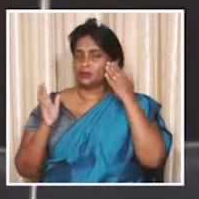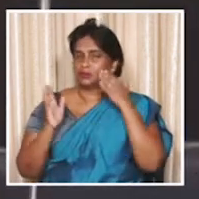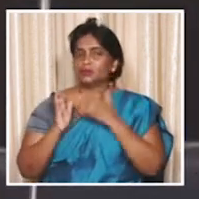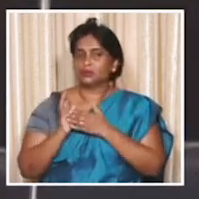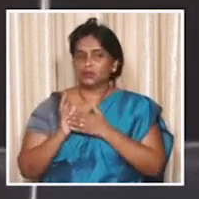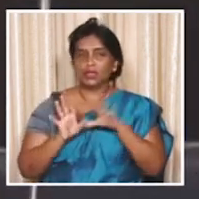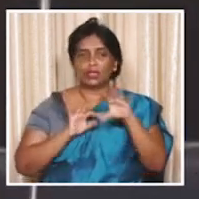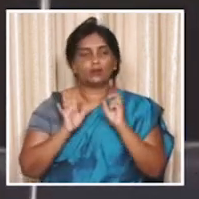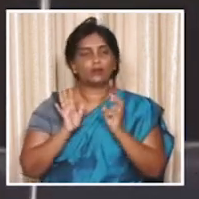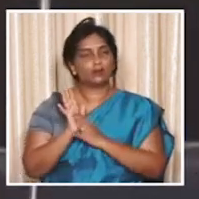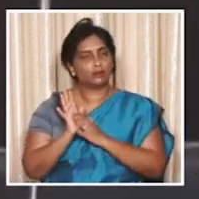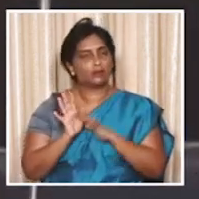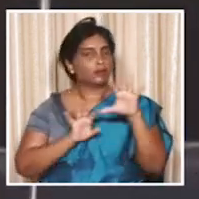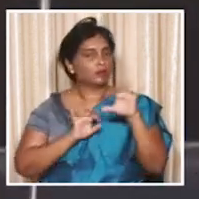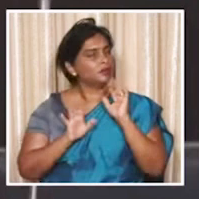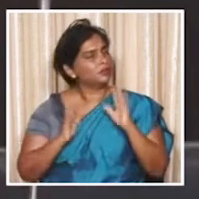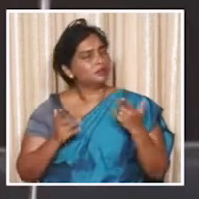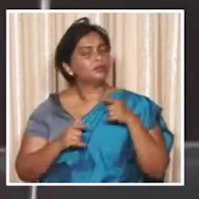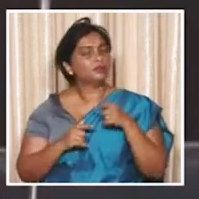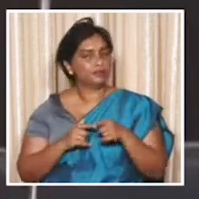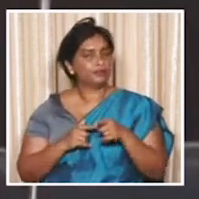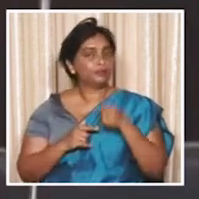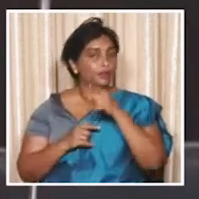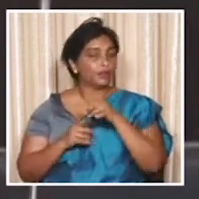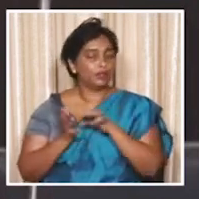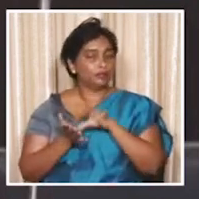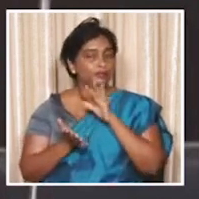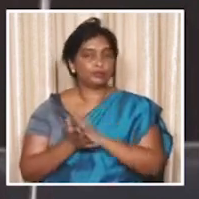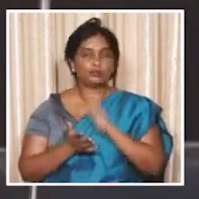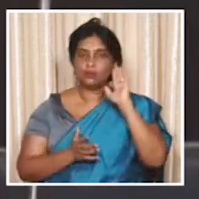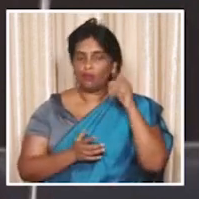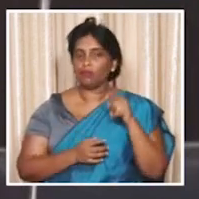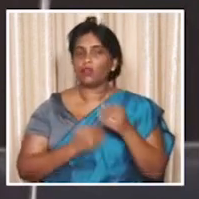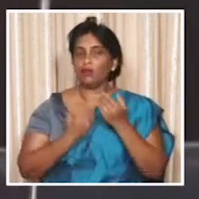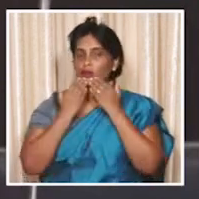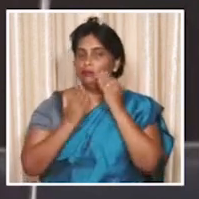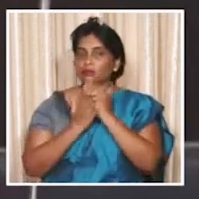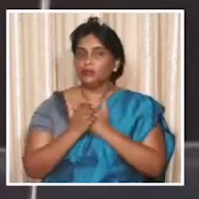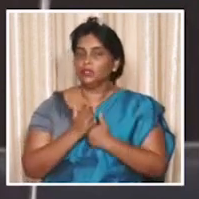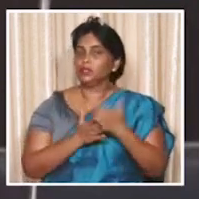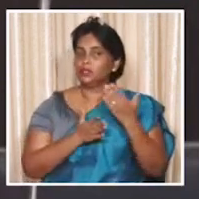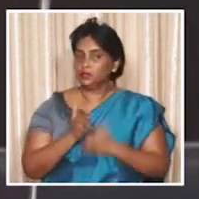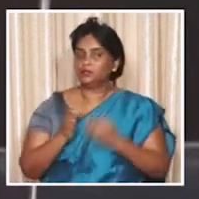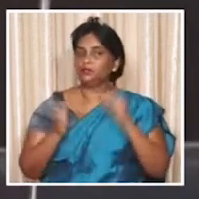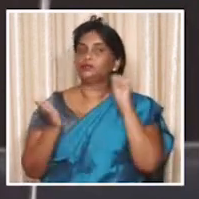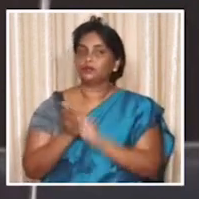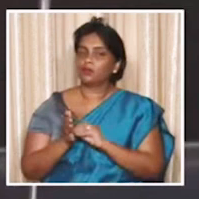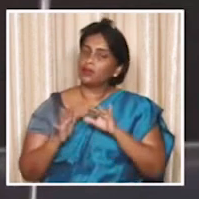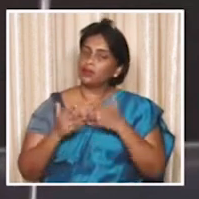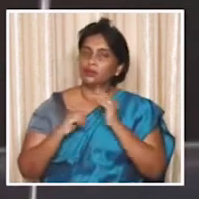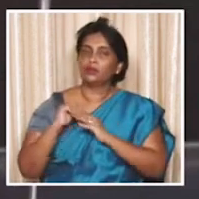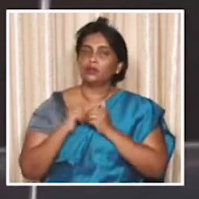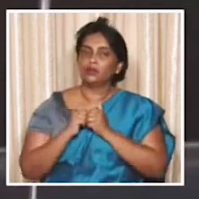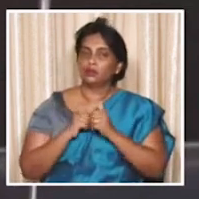ඕනනම් තේරුංගාර්ග සභාවක් කරි පත් කරලා හරි මේ ඔබතුමා ගන්න විශේෂ උපදේශකවරුගේ වාර්තාව ඕකට දාලා මොන හරි